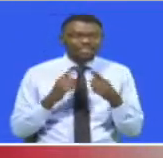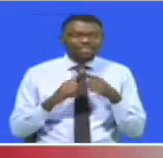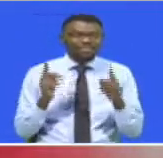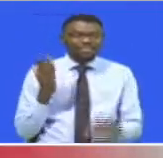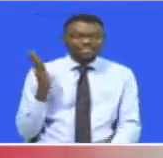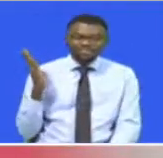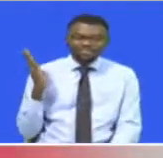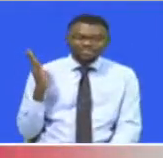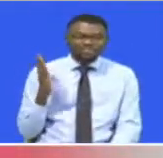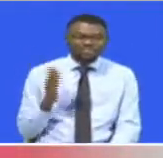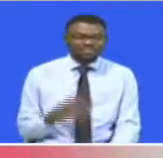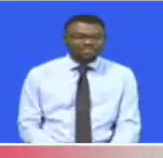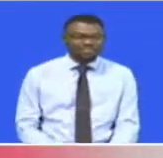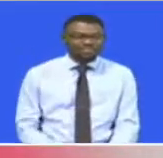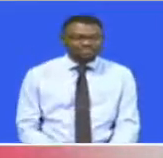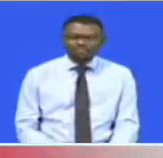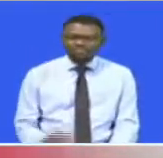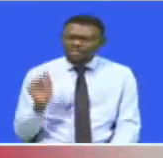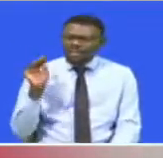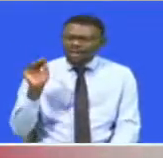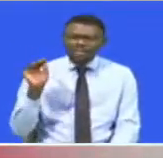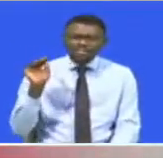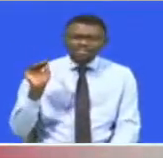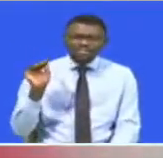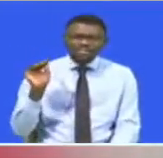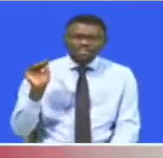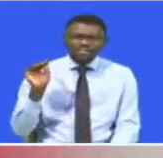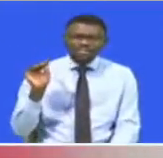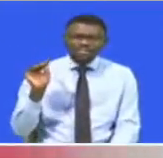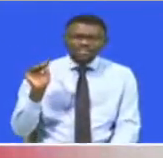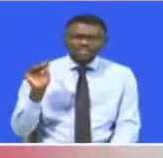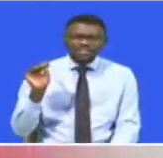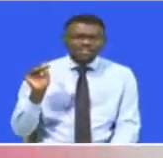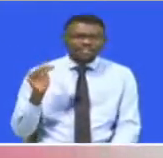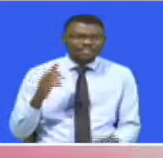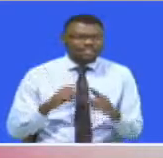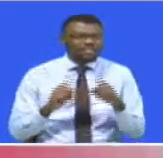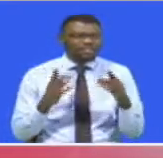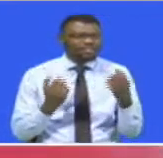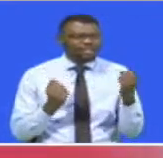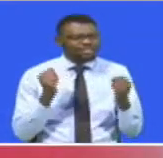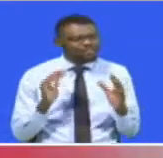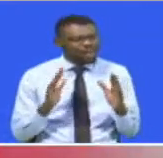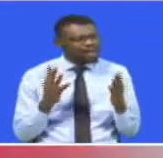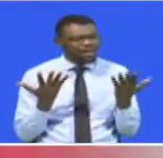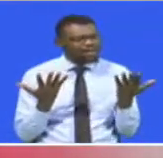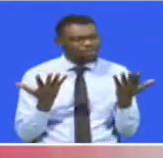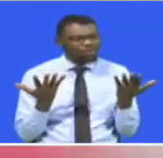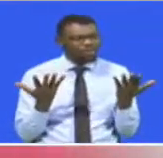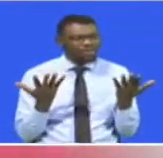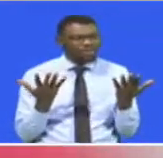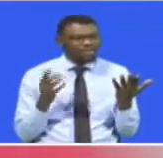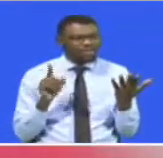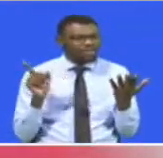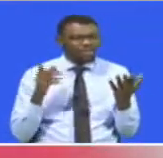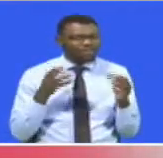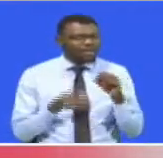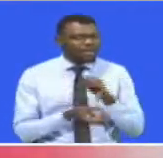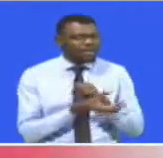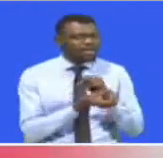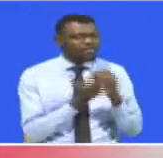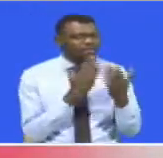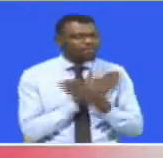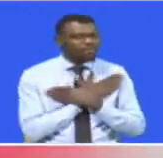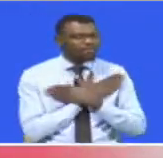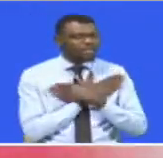ndanzeje. Nikauliza. Kama ndereva sikapangele huyo. Jamaa anawaeleza